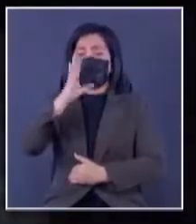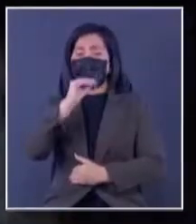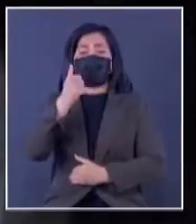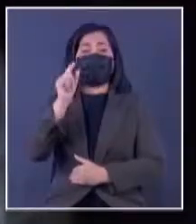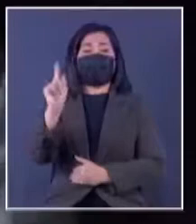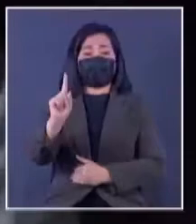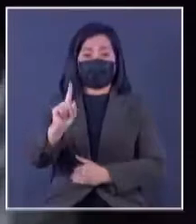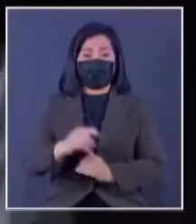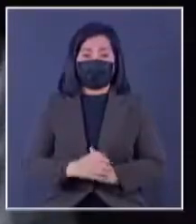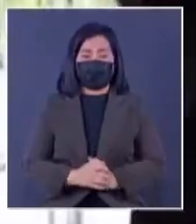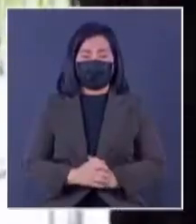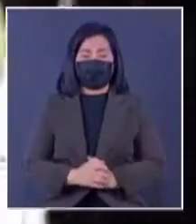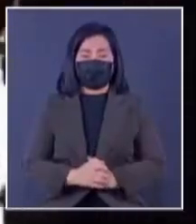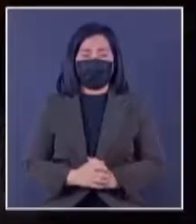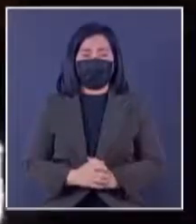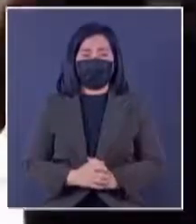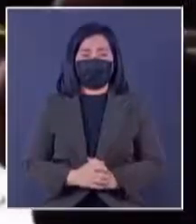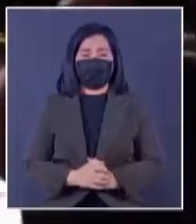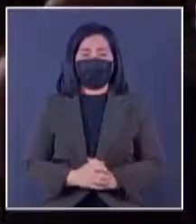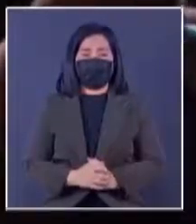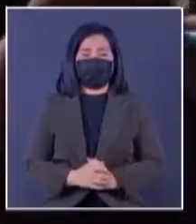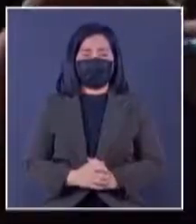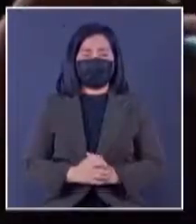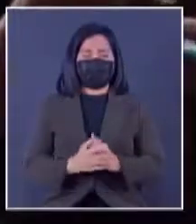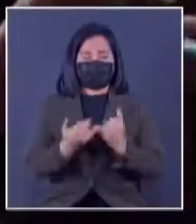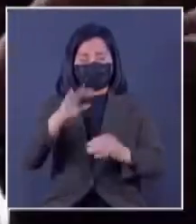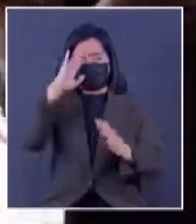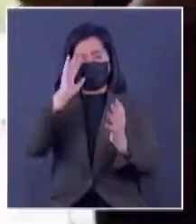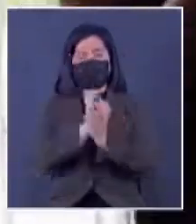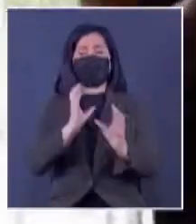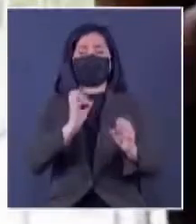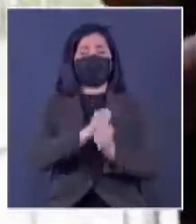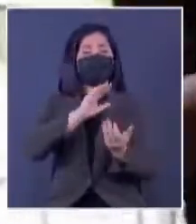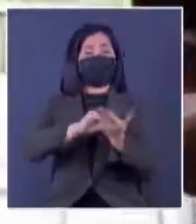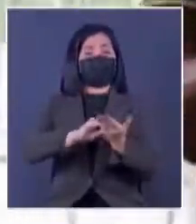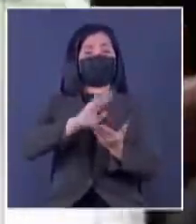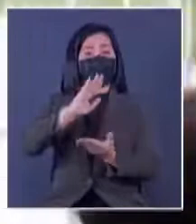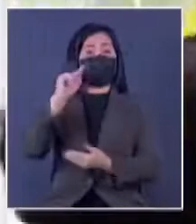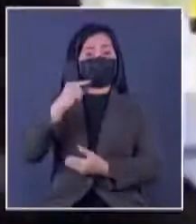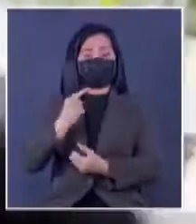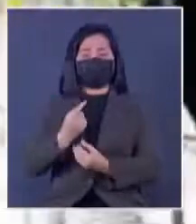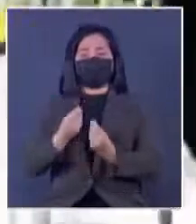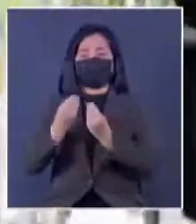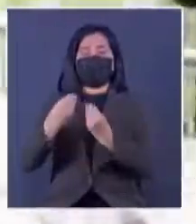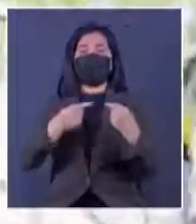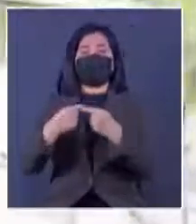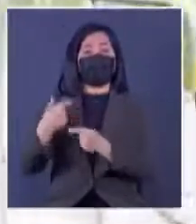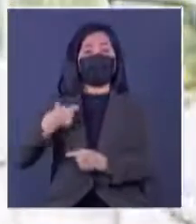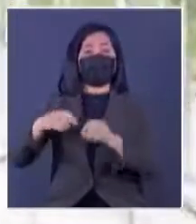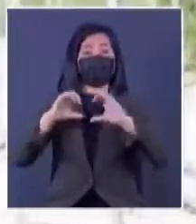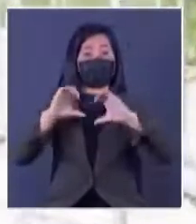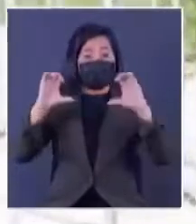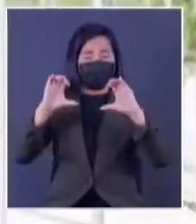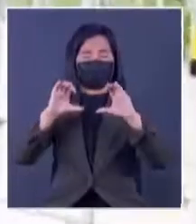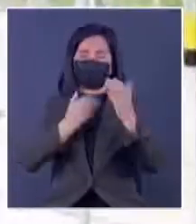คะซึ่งขณะนี้เจ้าหน้าที่ตำรวจเตรียมสรุปสำนวนของนางสาวภัทรภรส่งพนักงานอัยการกรุงเทพใต้พิจารณา